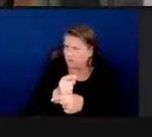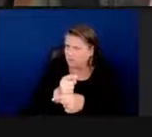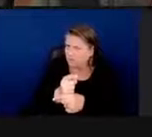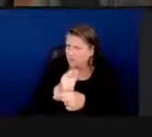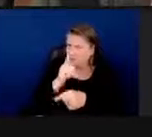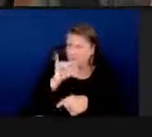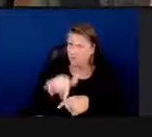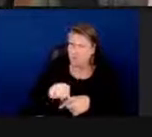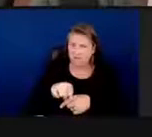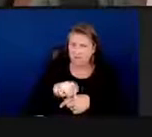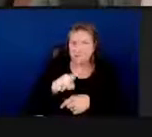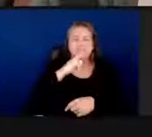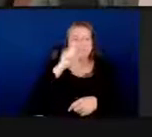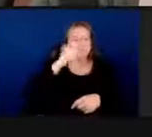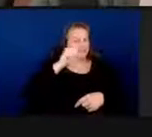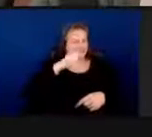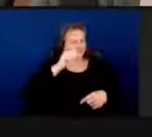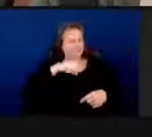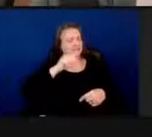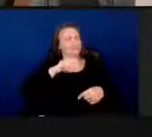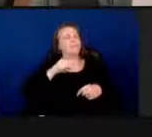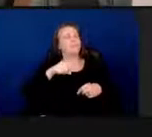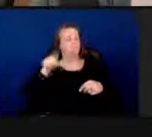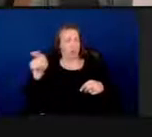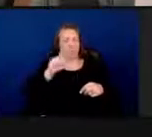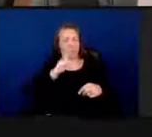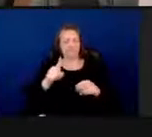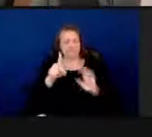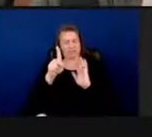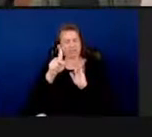بالأسماء التي تم ترشيحها، هذا صحيح،